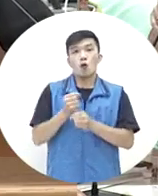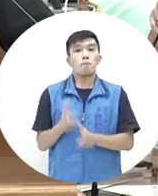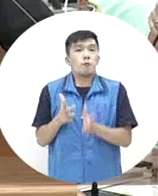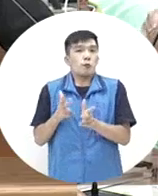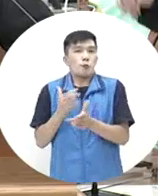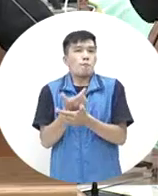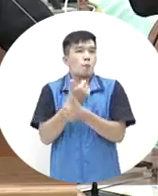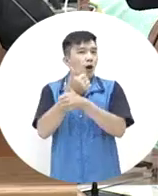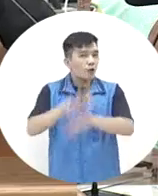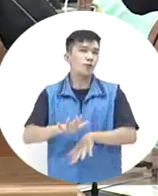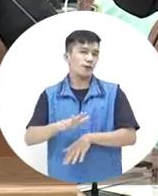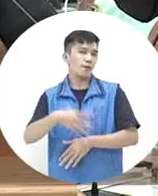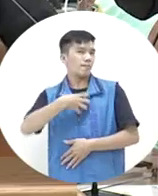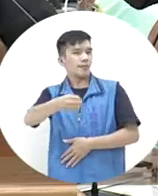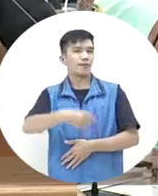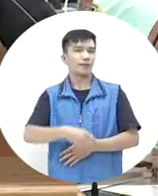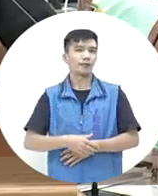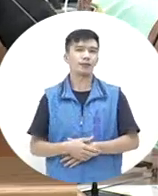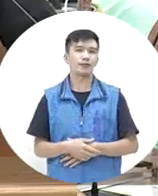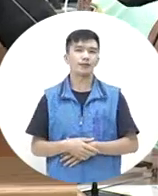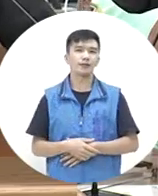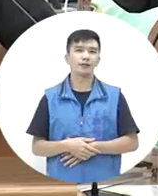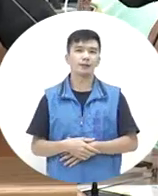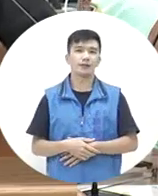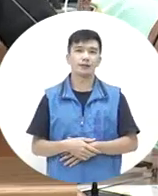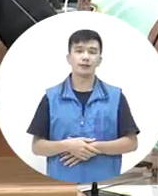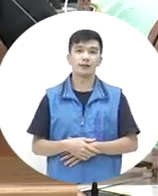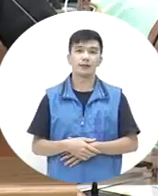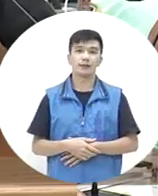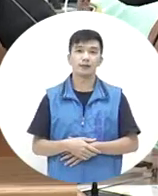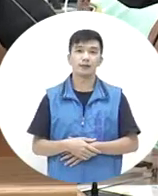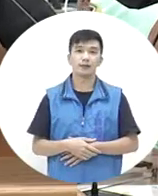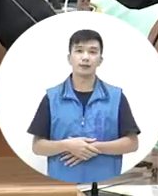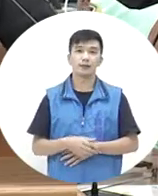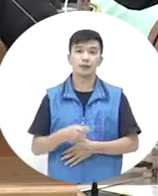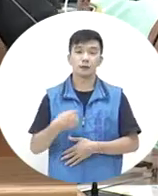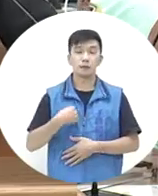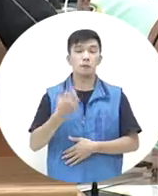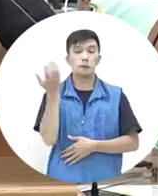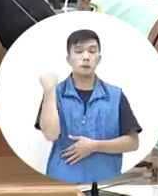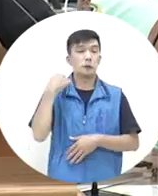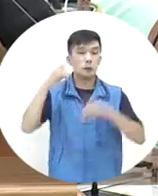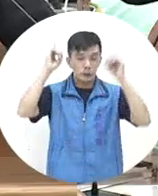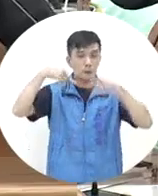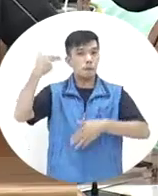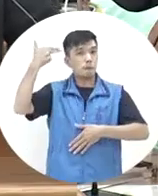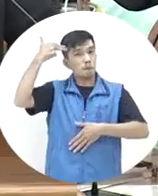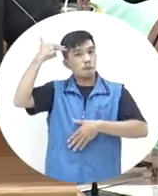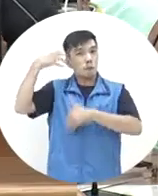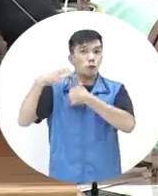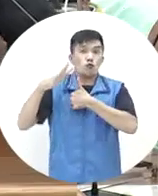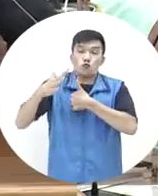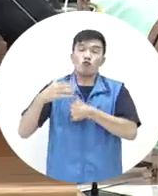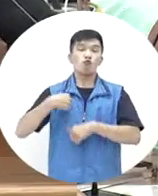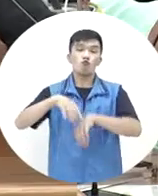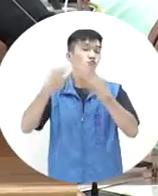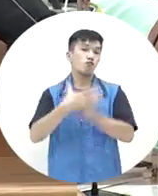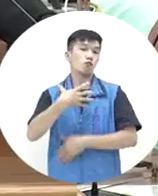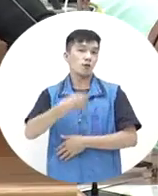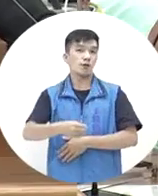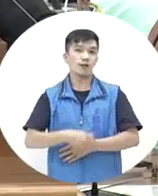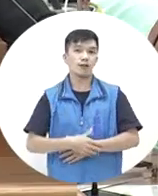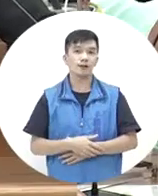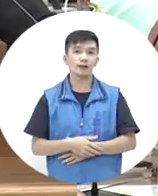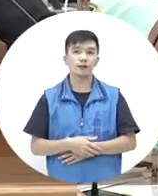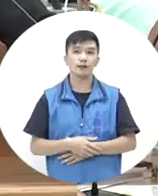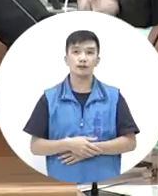好、 啊，对吧？我用我的先， 我们一起、欸， 我经常被枪抵着头都不怕呢，还怕谁啊？ 一起谴责中国